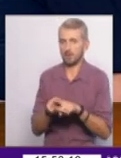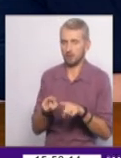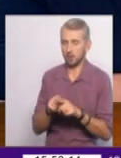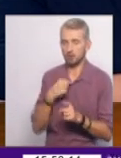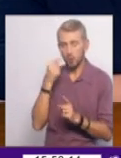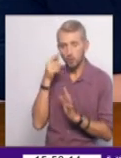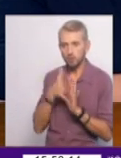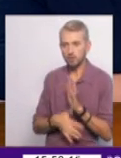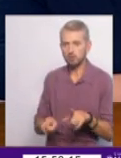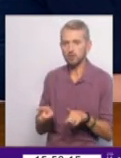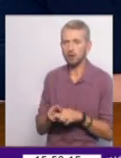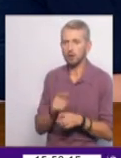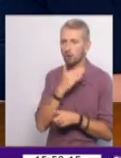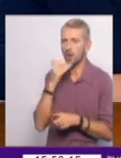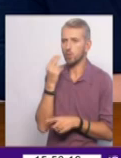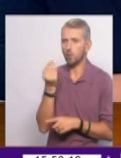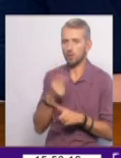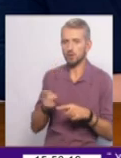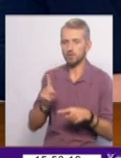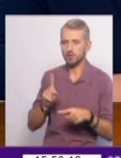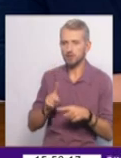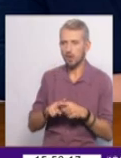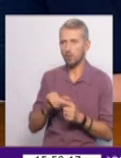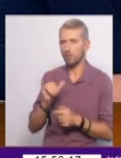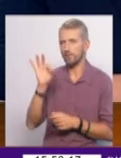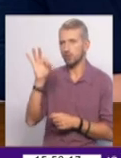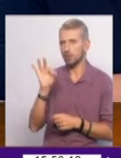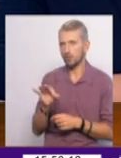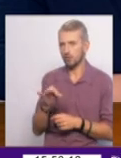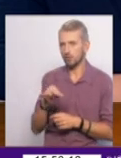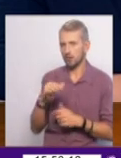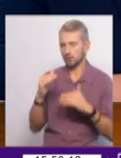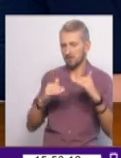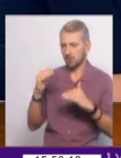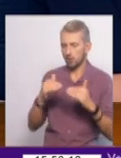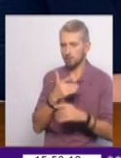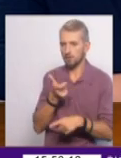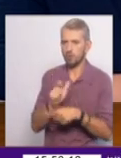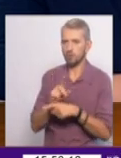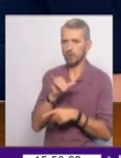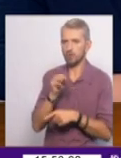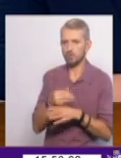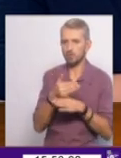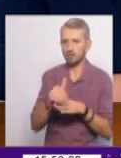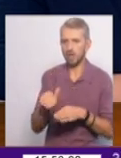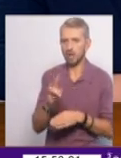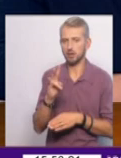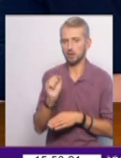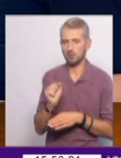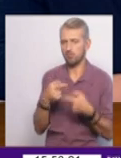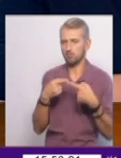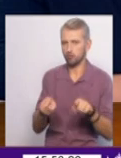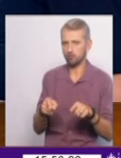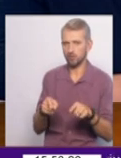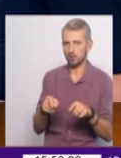розуміємо, що така величезна кількість коштів – це у відсотковому співвідношенні набагато більше, ніж виділяється на